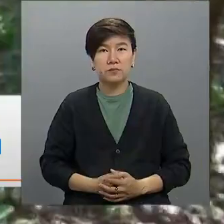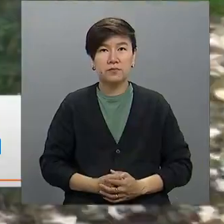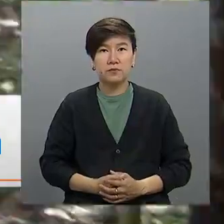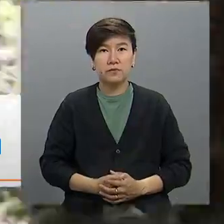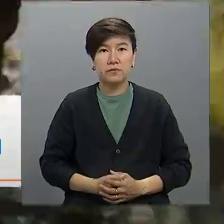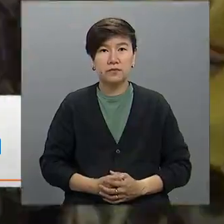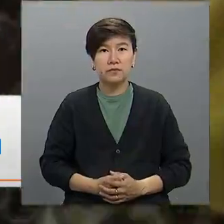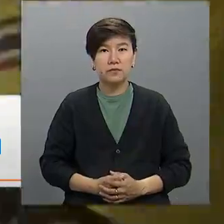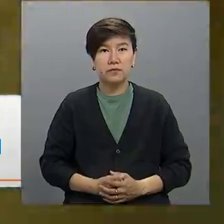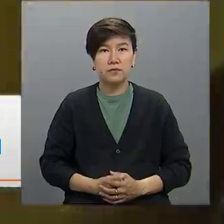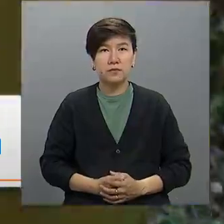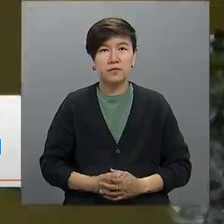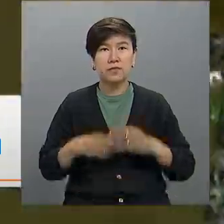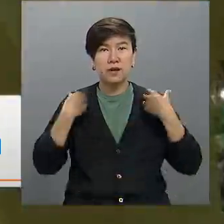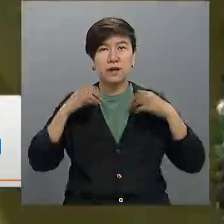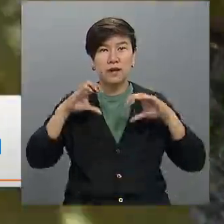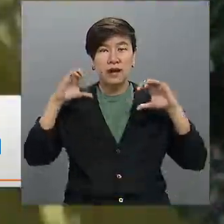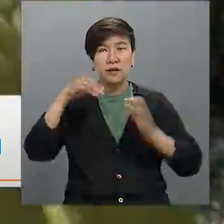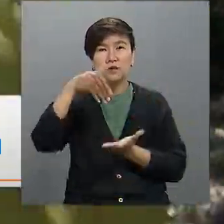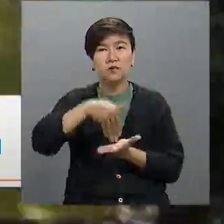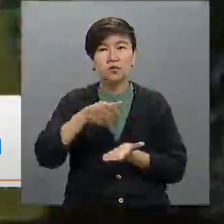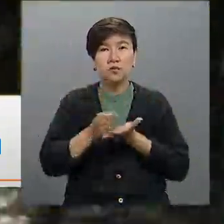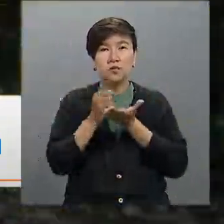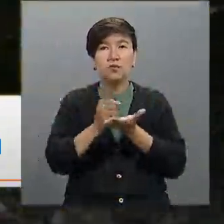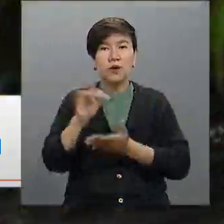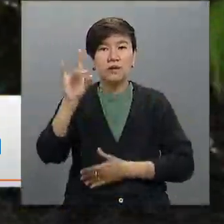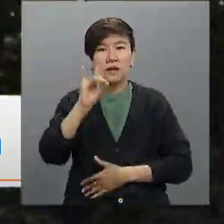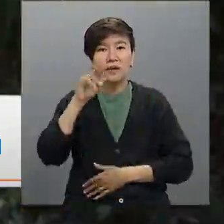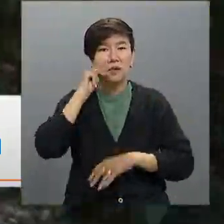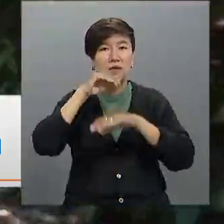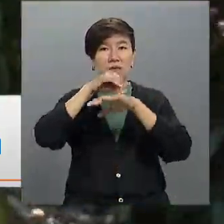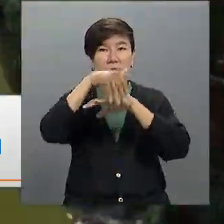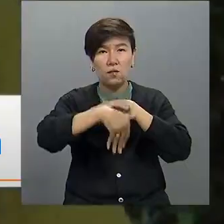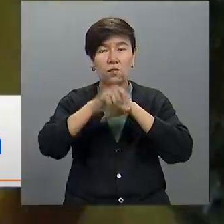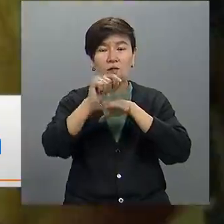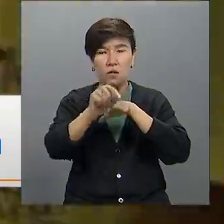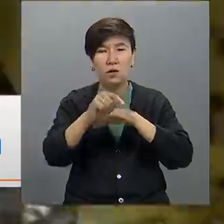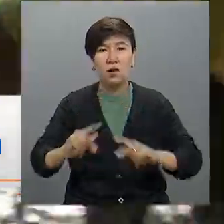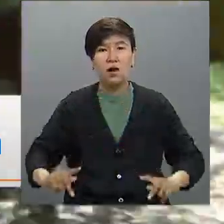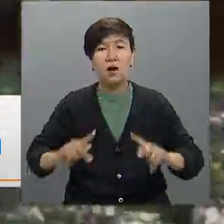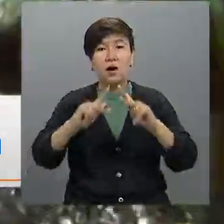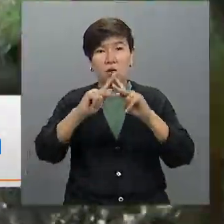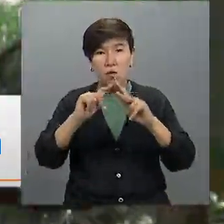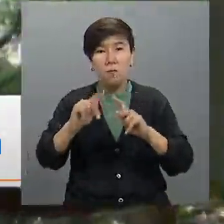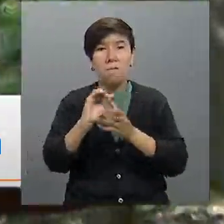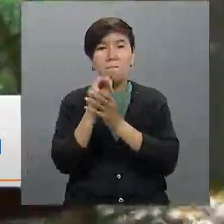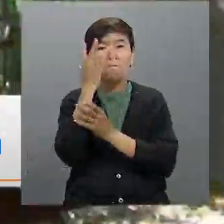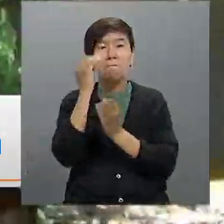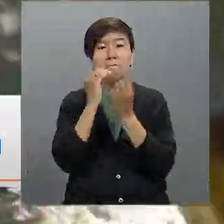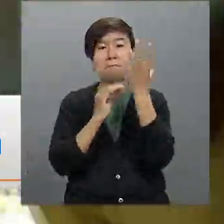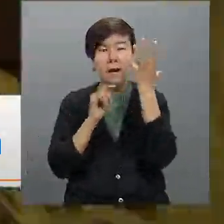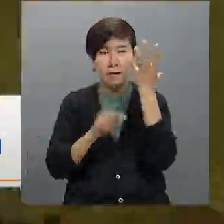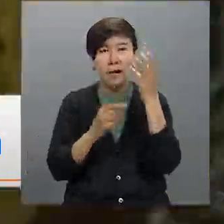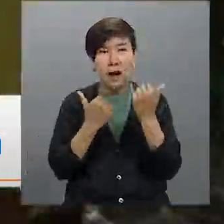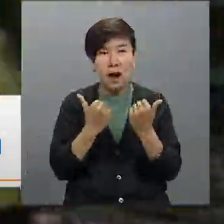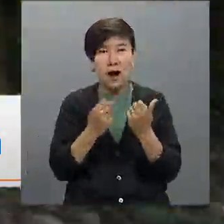าที่ของเจ้าหน้าที่ศูนย์ช่วยเหลือสัตว์ป่าที่1นครนายกกรมอุทยานแห่งชาติสัตว์ป่าและพันธุ์พืชค่ะโอ้โหต้องวิ่งหนีเอาตัวรอดเลยหลังจากถูกหมีกัด